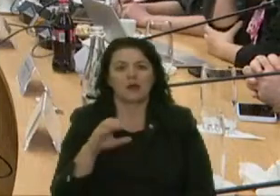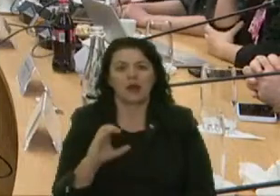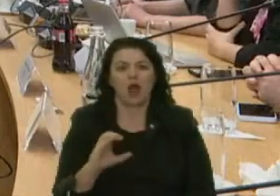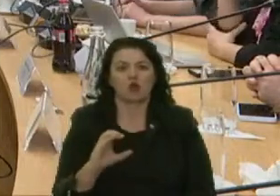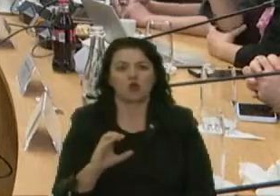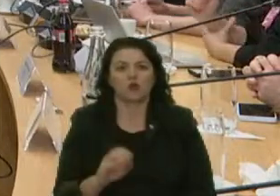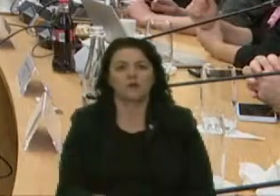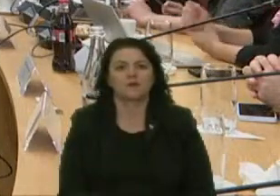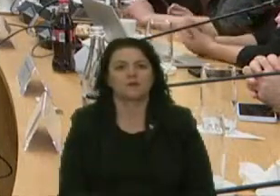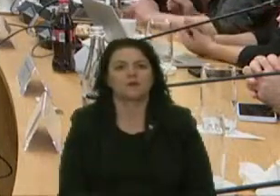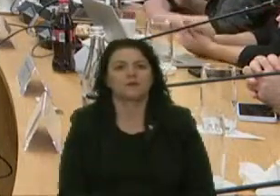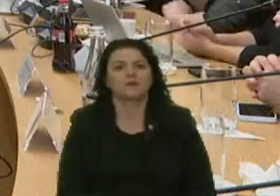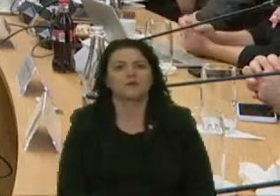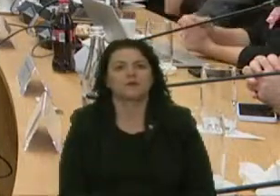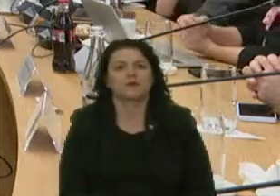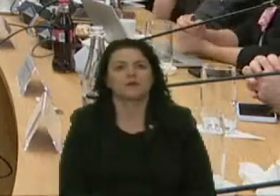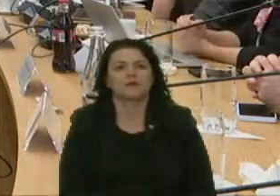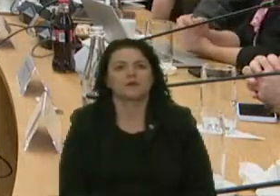dacă